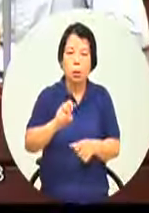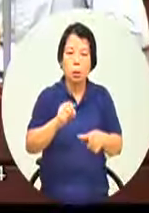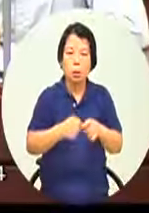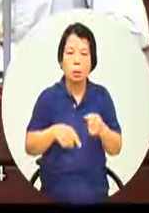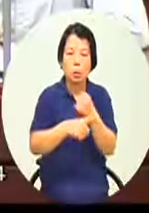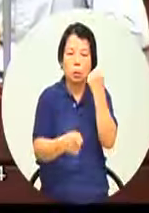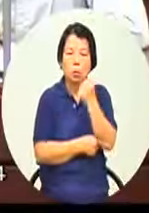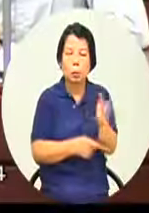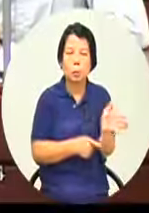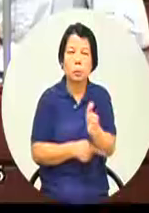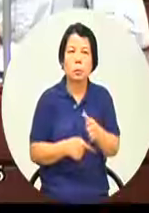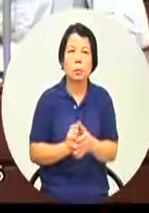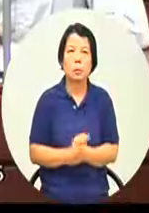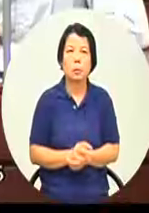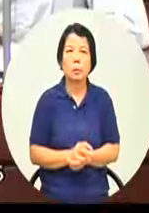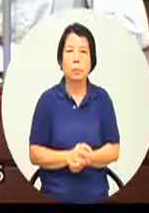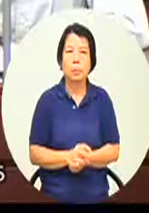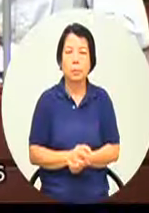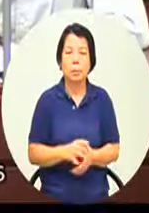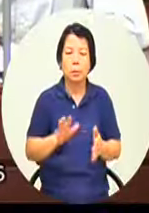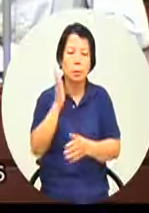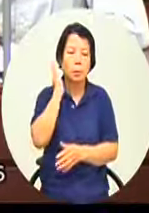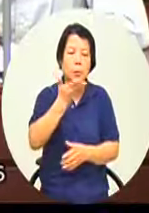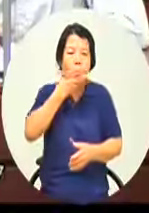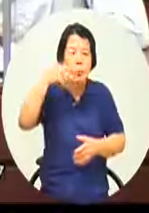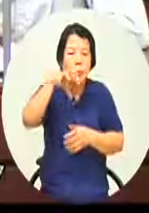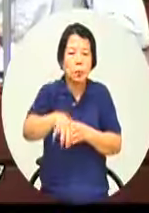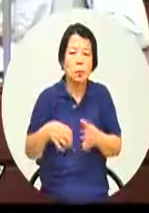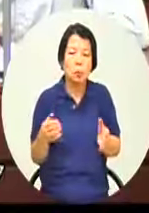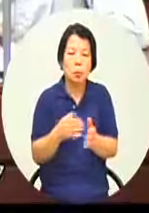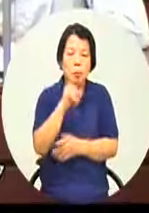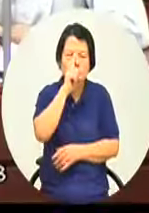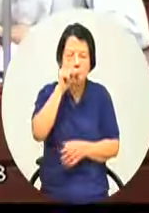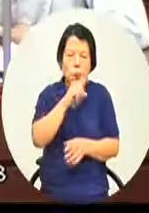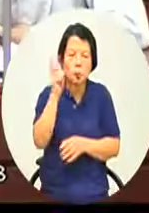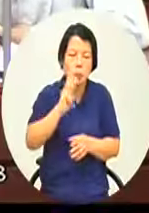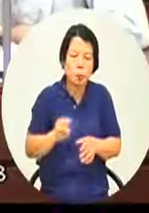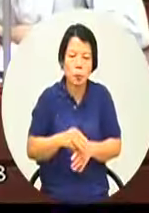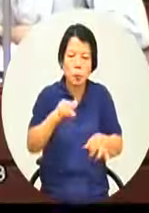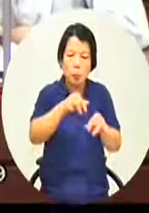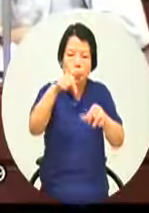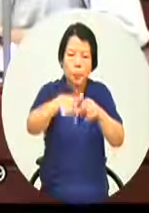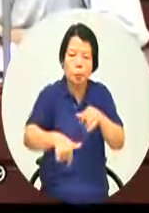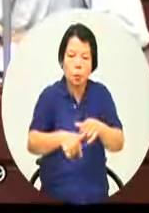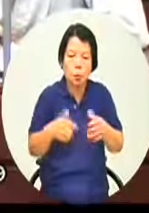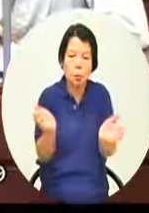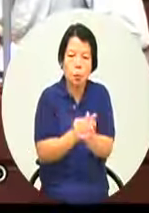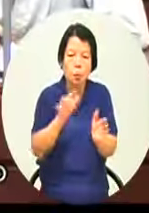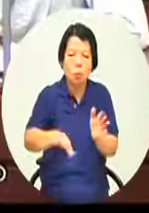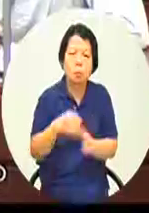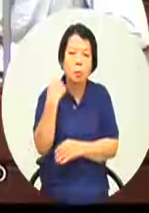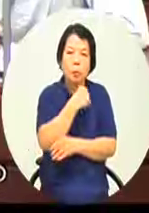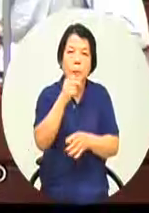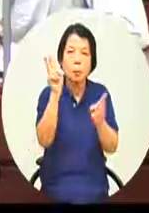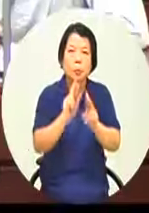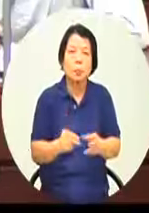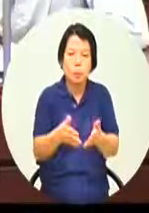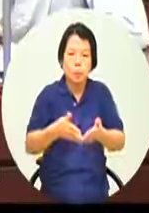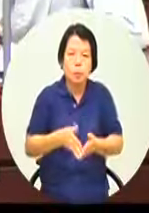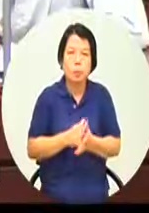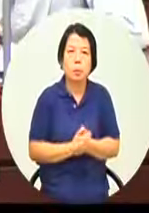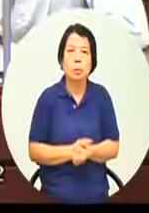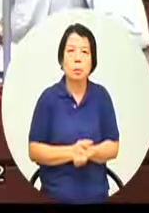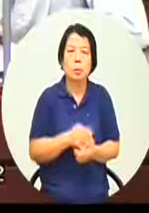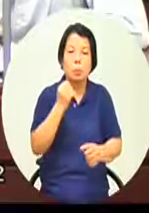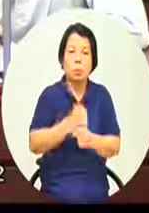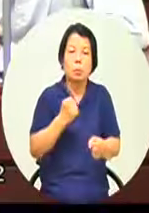二十公尺左右。那至于说，水利局做完这个污水下水道过后，因为台电这一边它必须要去做它的一